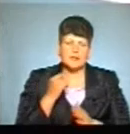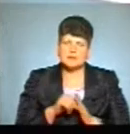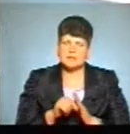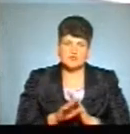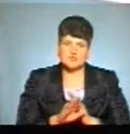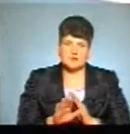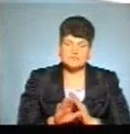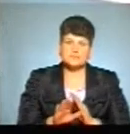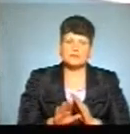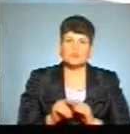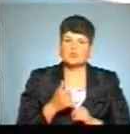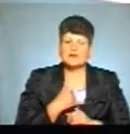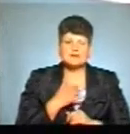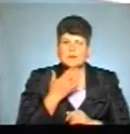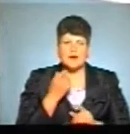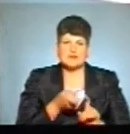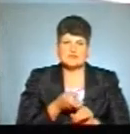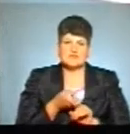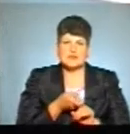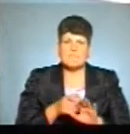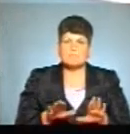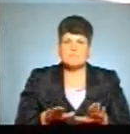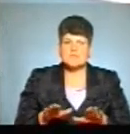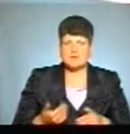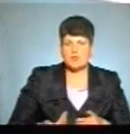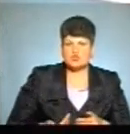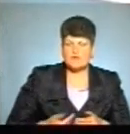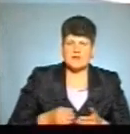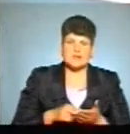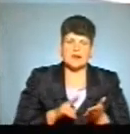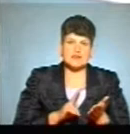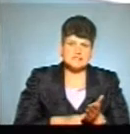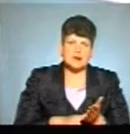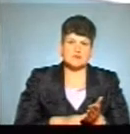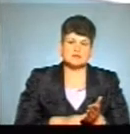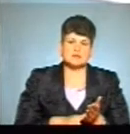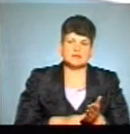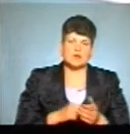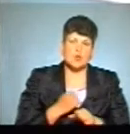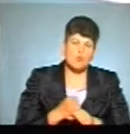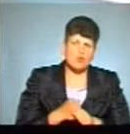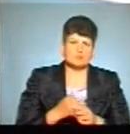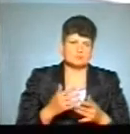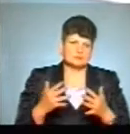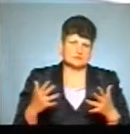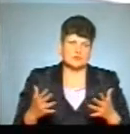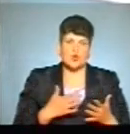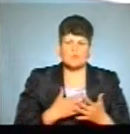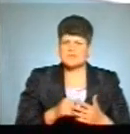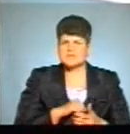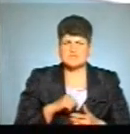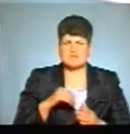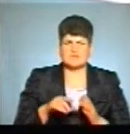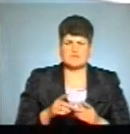нас немає прив'язки до місця там проживання, реєстрації, місця здійснення роботи тощо. Тобто громадянин сам